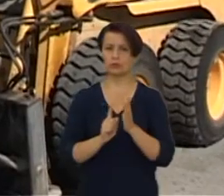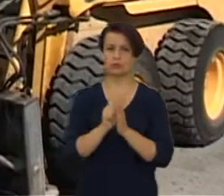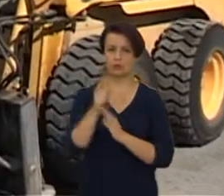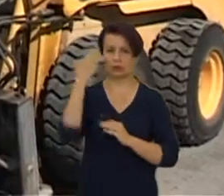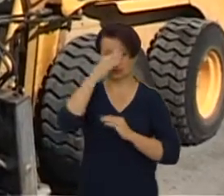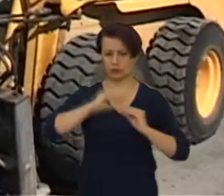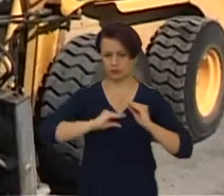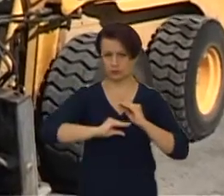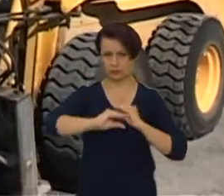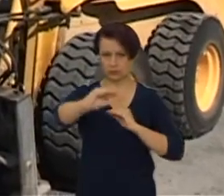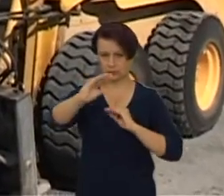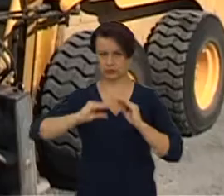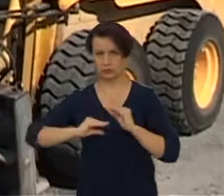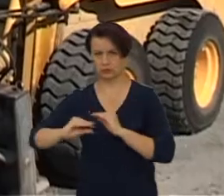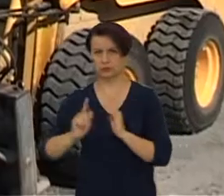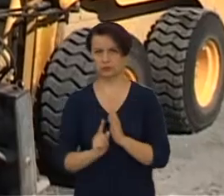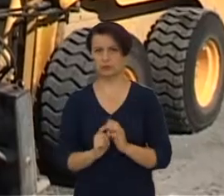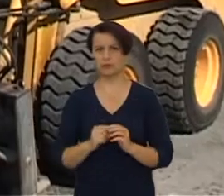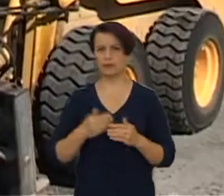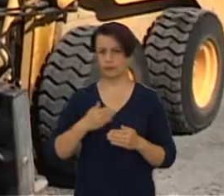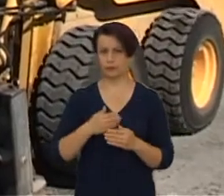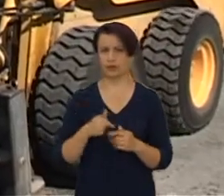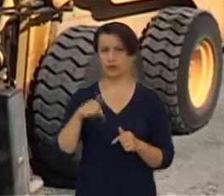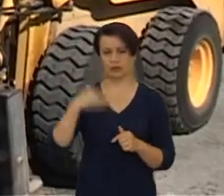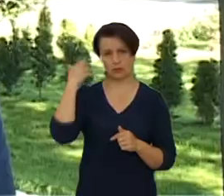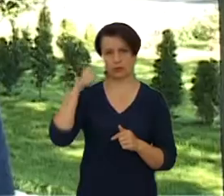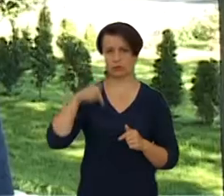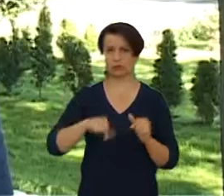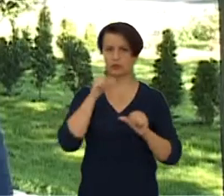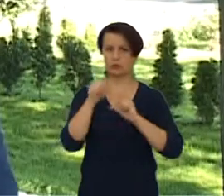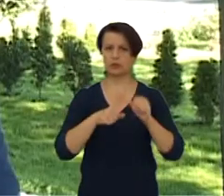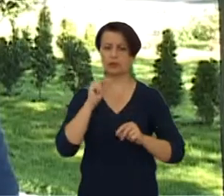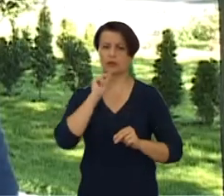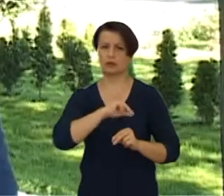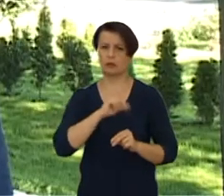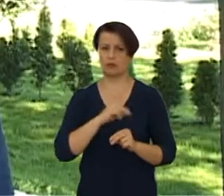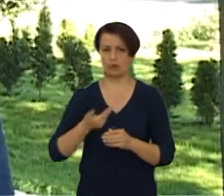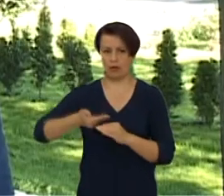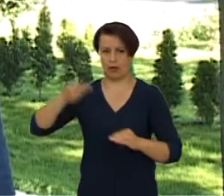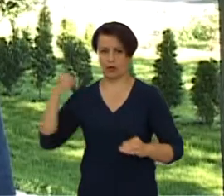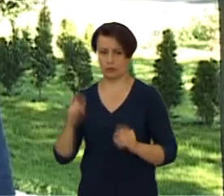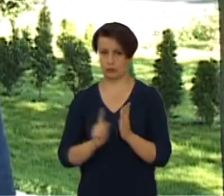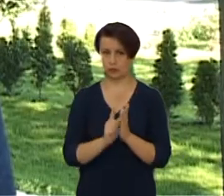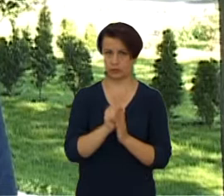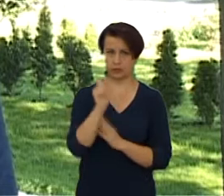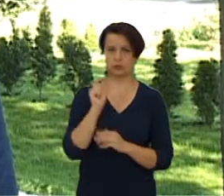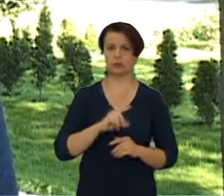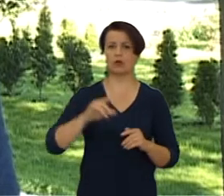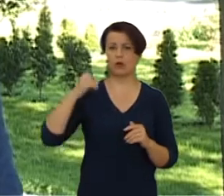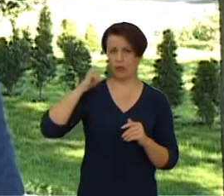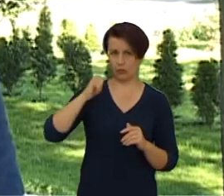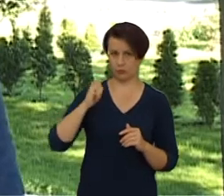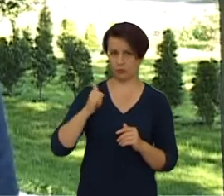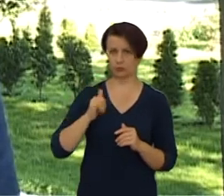jau prasideda ir ištisinio asfalto dengimas, taigi aš galvoju, kad šiemet darbai turbūt irgi anksčiau prasidėjo ir jie bus